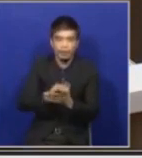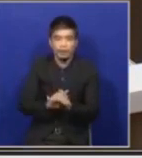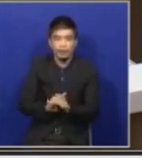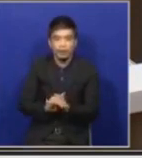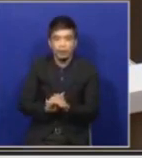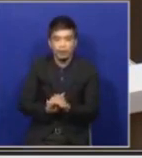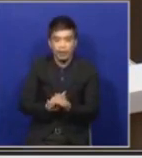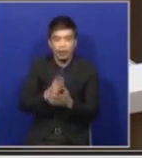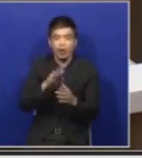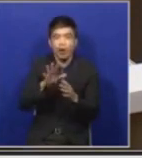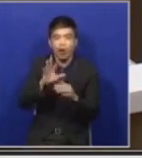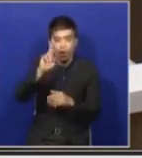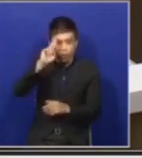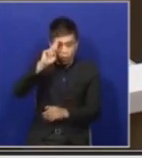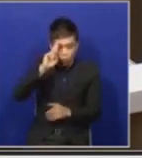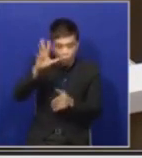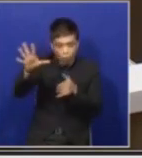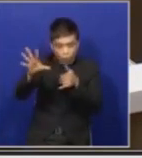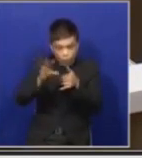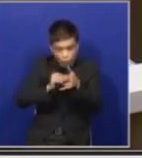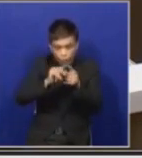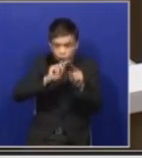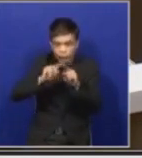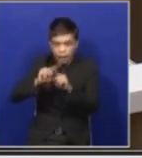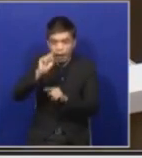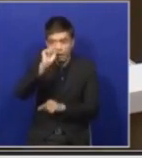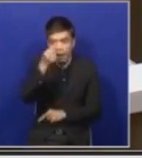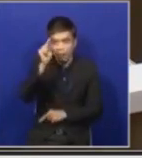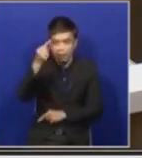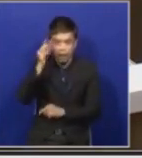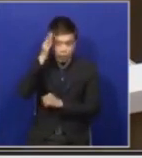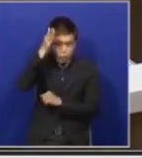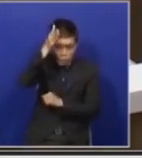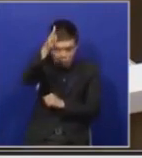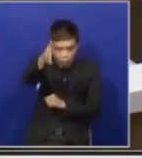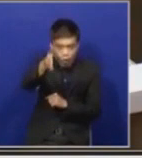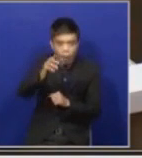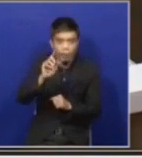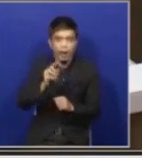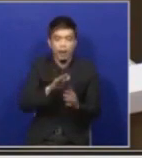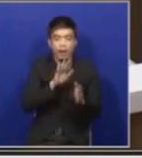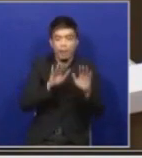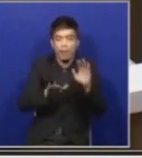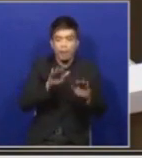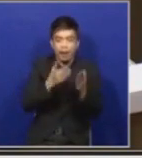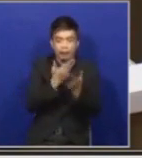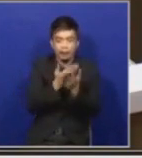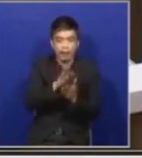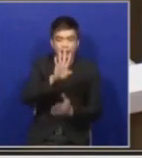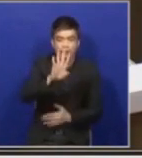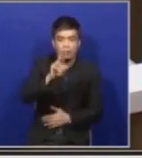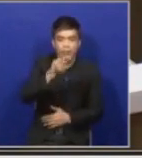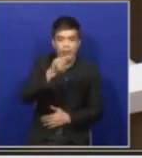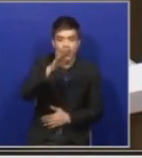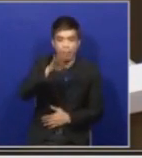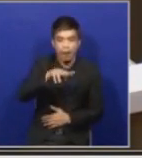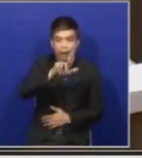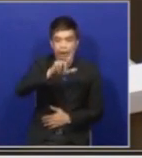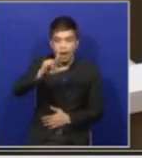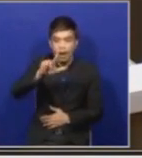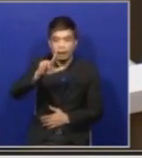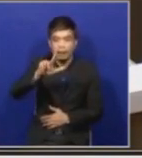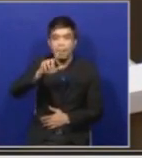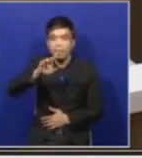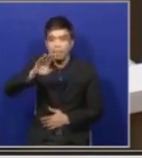โรคติดต่อที่อุบัติใหม่ที่จะมีในปีต่อๆไปเพียง 45,000 ล้านบาทผมรู้สึกเป็นกังว